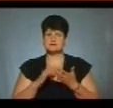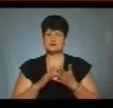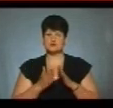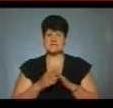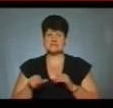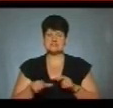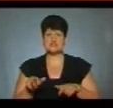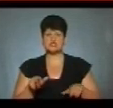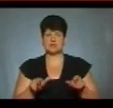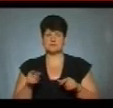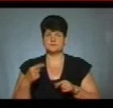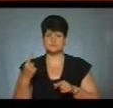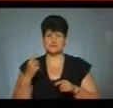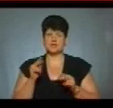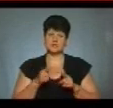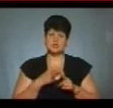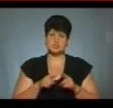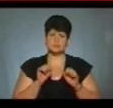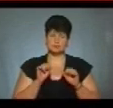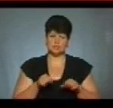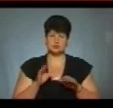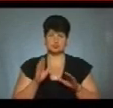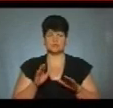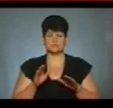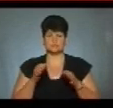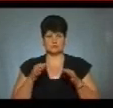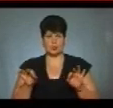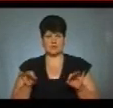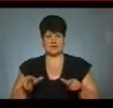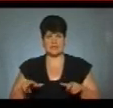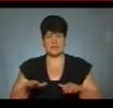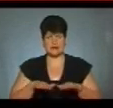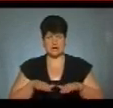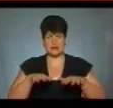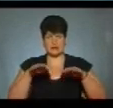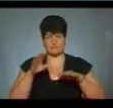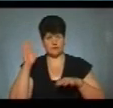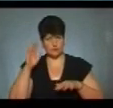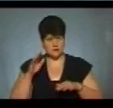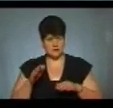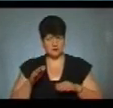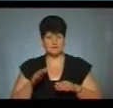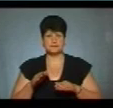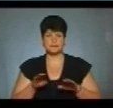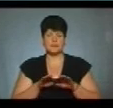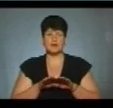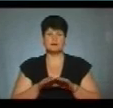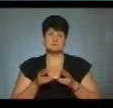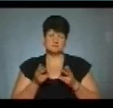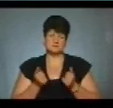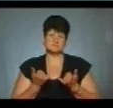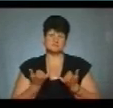з річками на Тернопільщині? Чи допустимий рівень води у річках нашої області? Так, ну, на сьогоднішній день